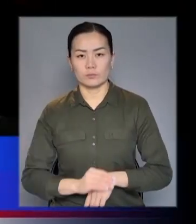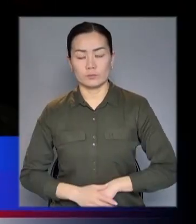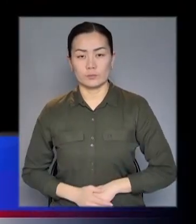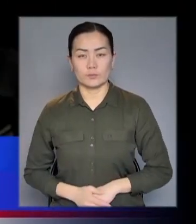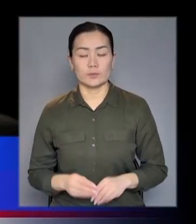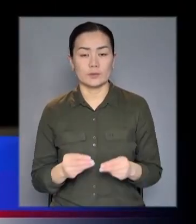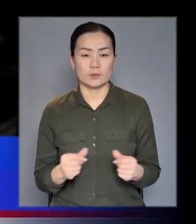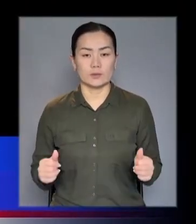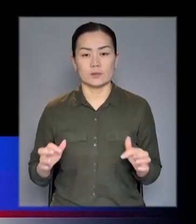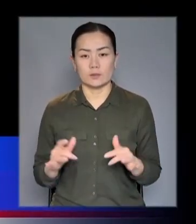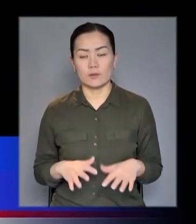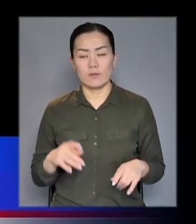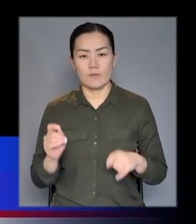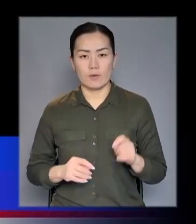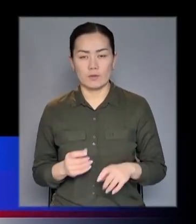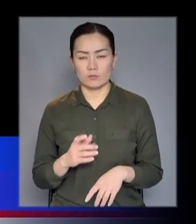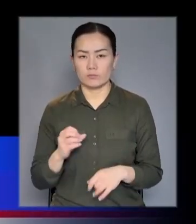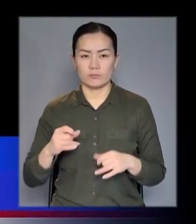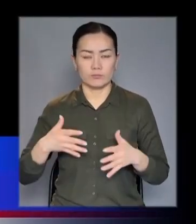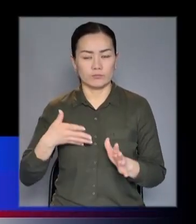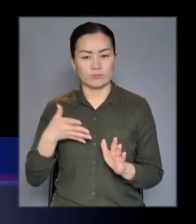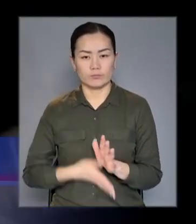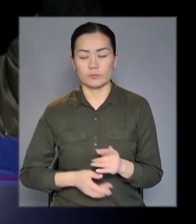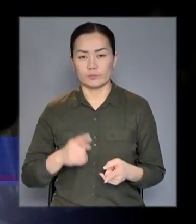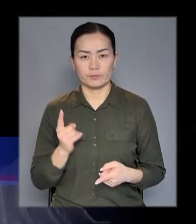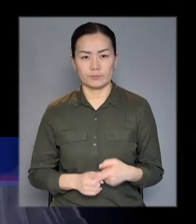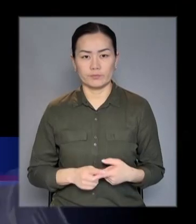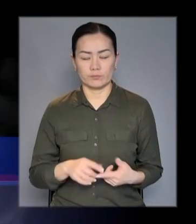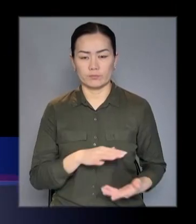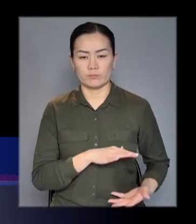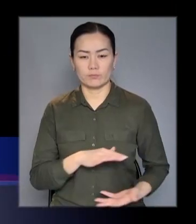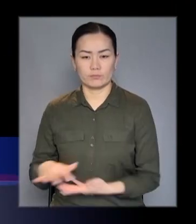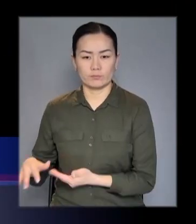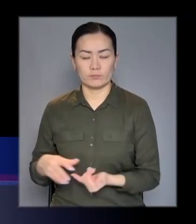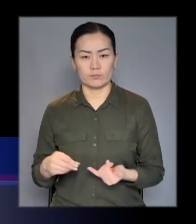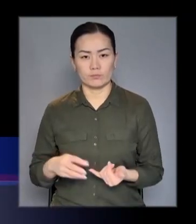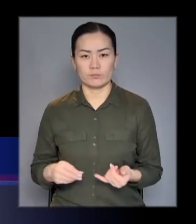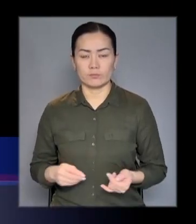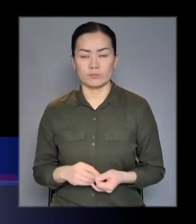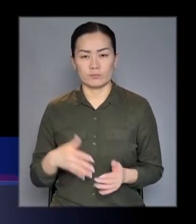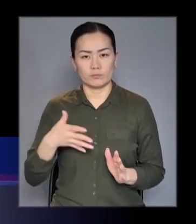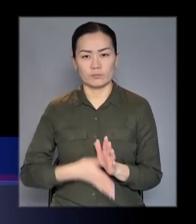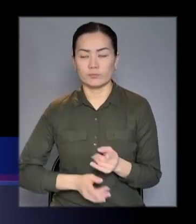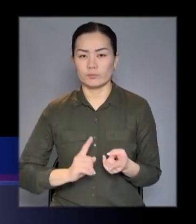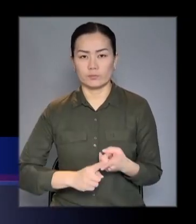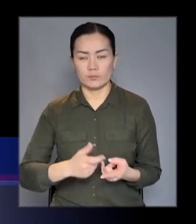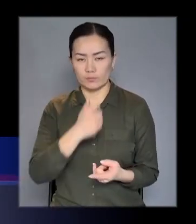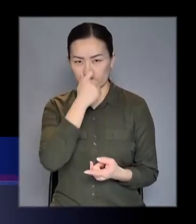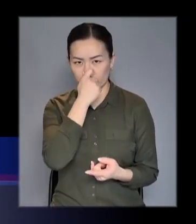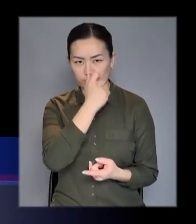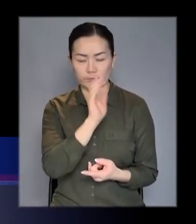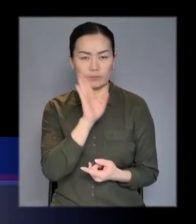Yergen qardan jaŋbırdağı su sinbeyt. Eşqada sinbeyt, sonduqtan jerdin betinde tur. Bul va-perıq septigimizi toltırıp jürüp